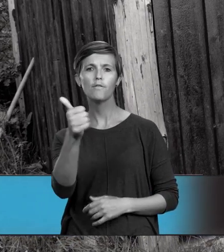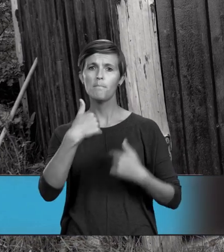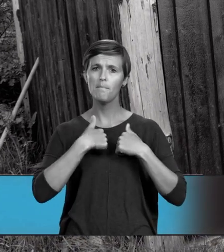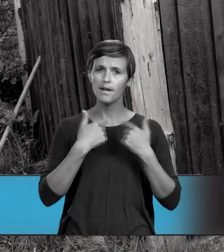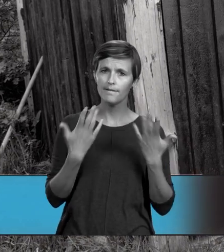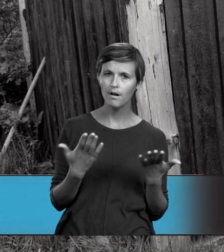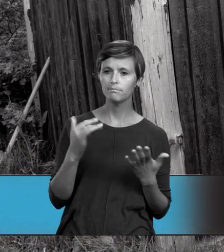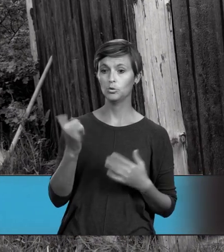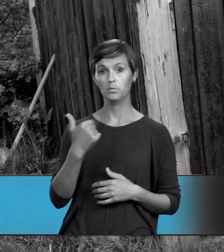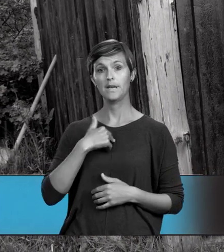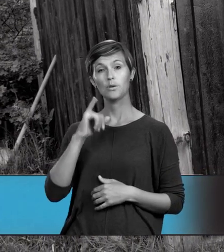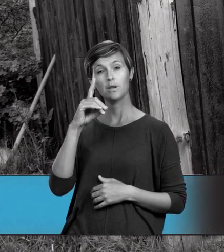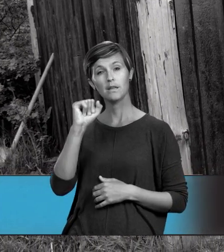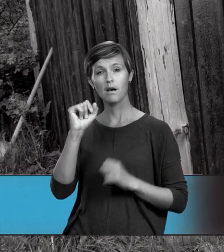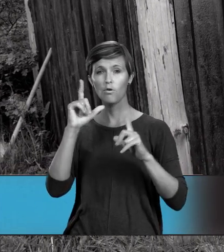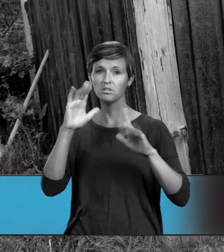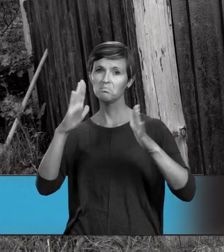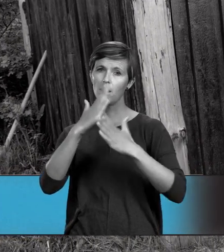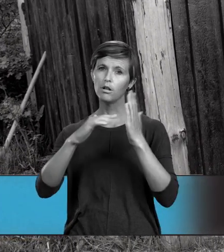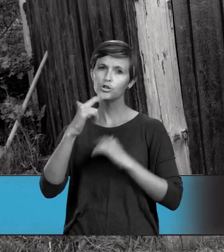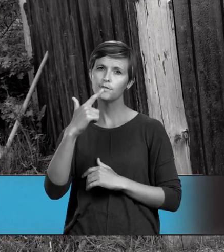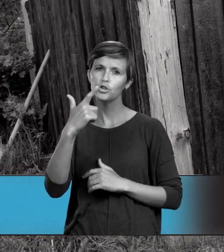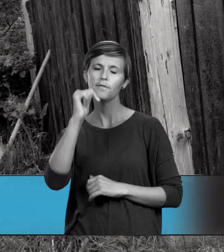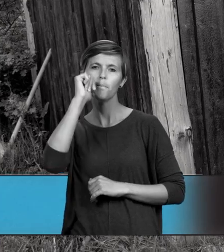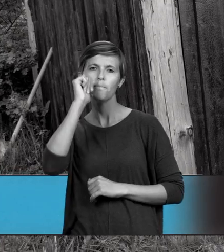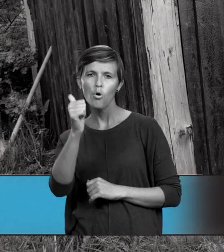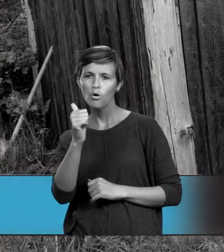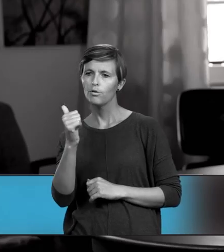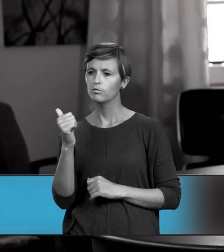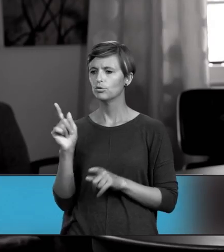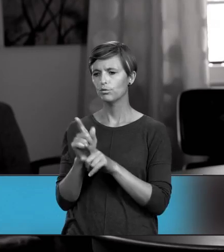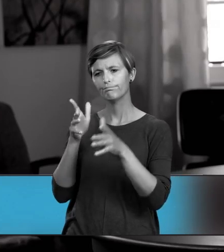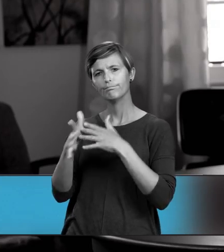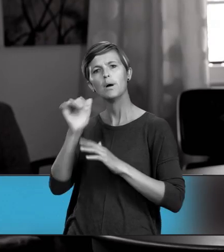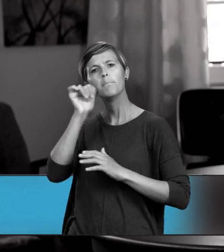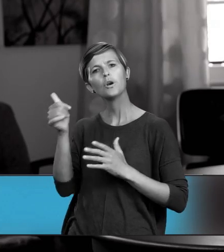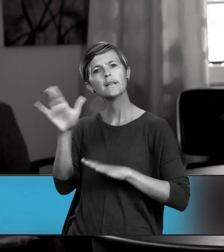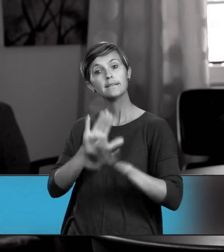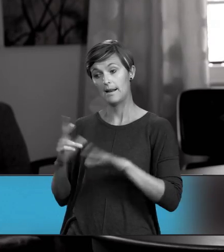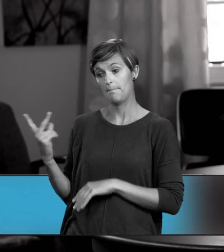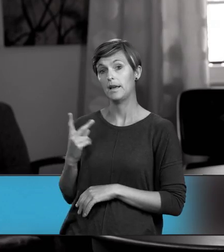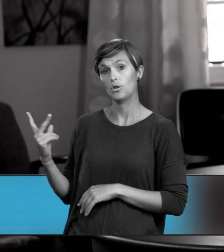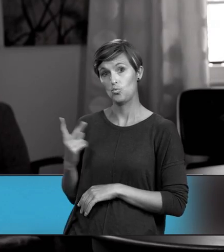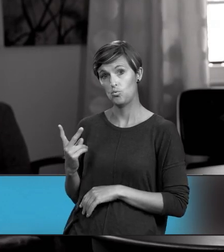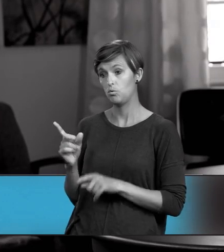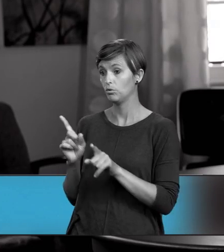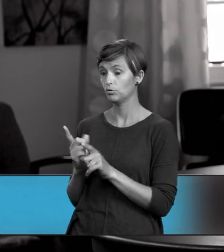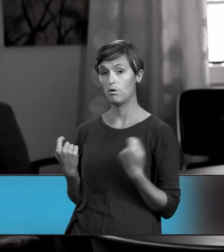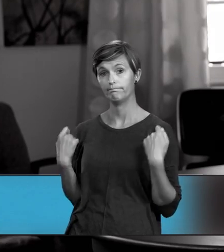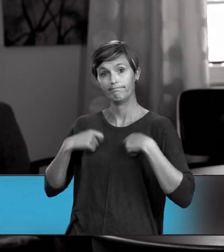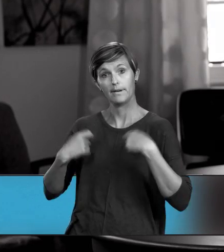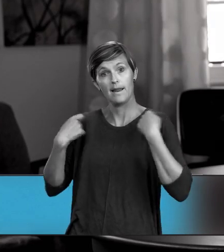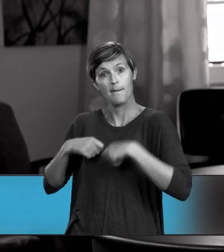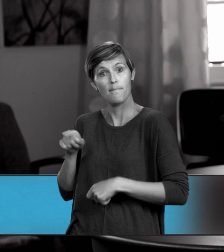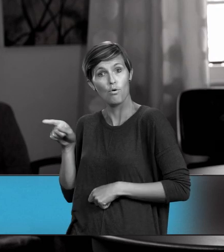typisk hverdag for meg, det er at Ida og jeg våkner sånn i 6:30 på morgenen, og så er det liksom morgenstille til oss begge to.